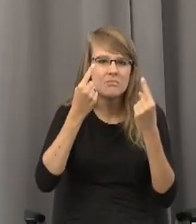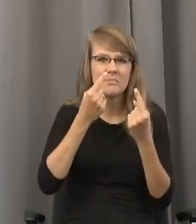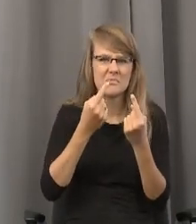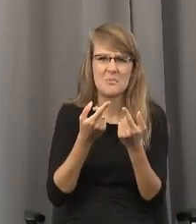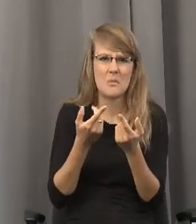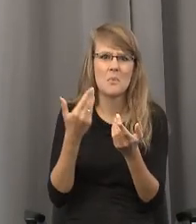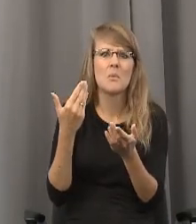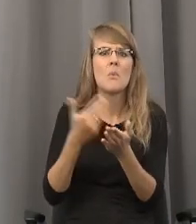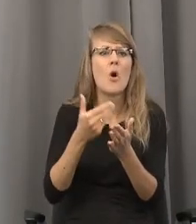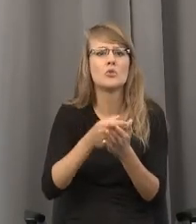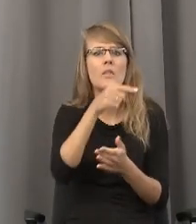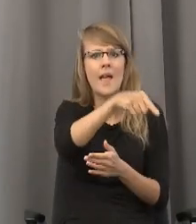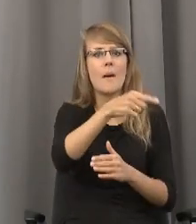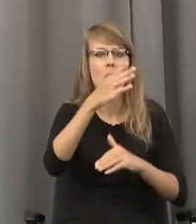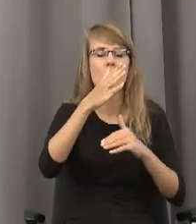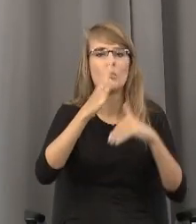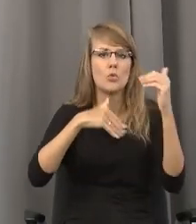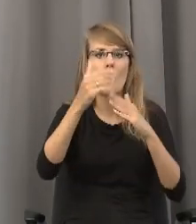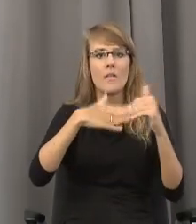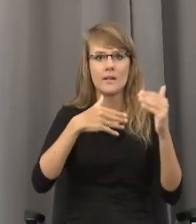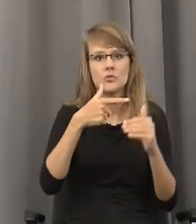pomocy społecznej właśnie w Stargardzie po to, aby